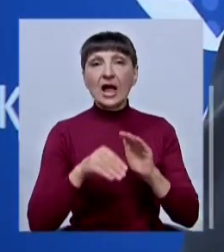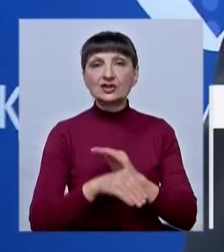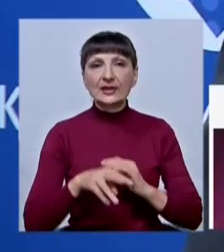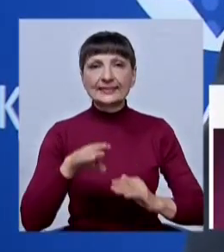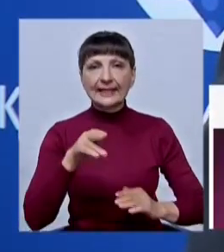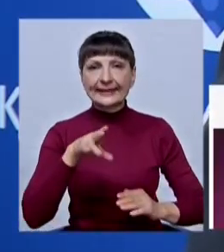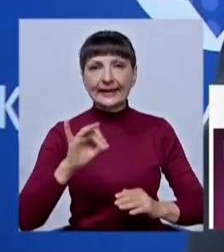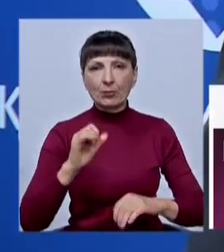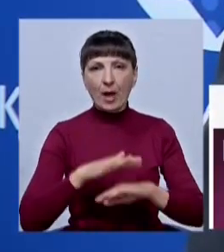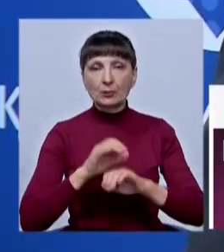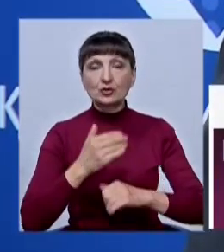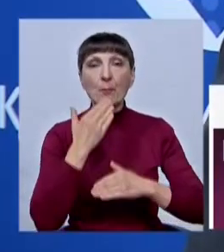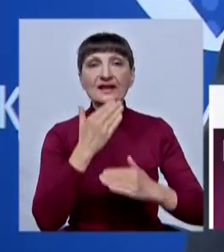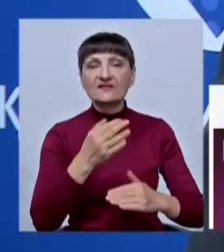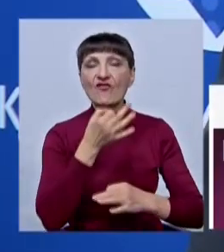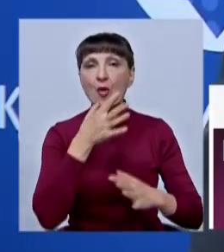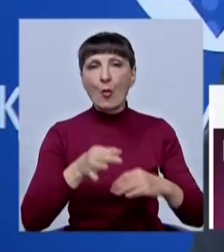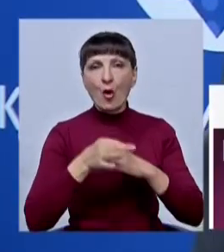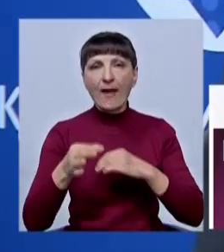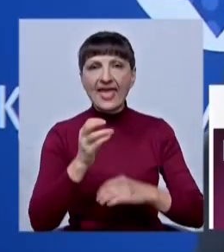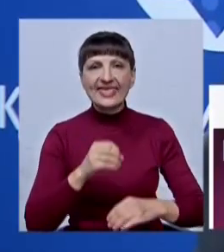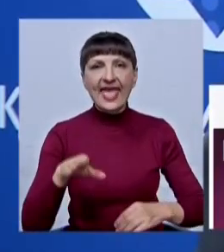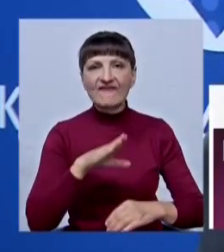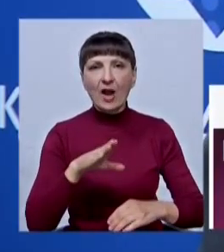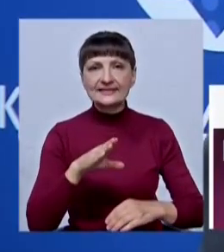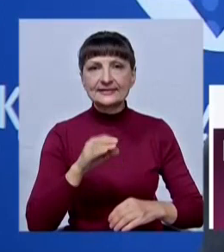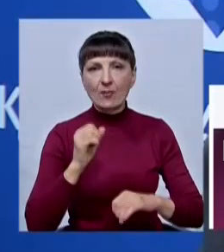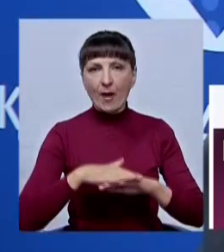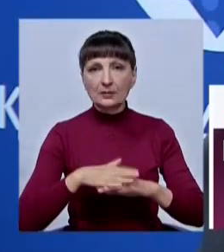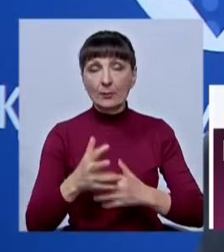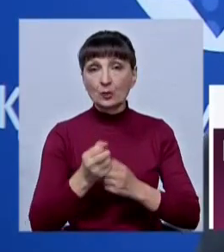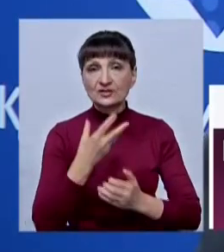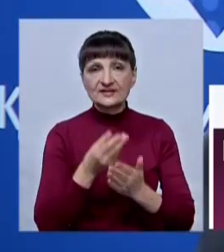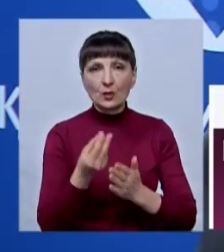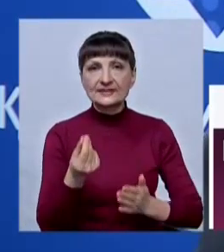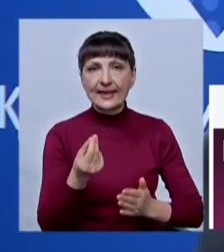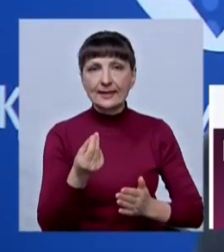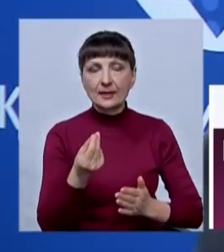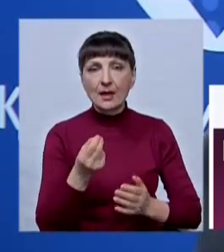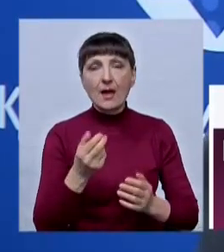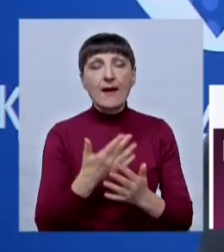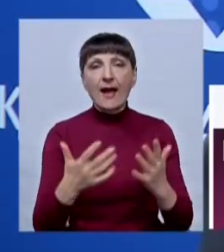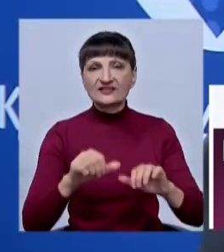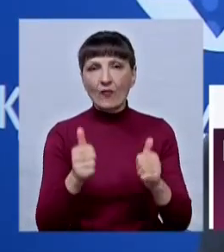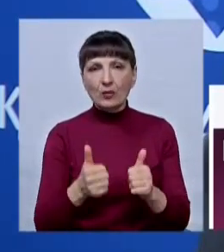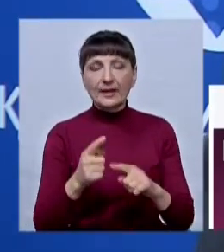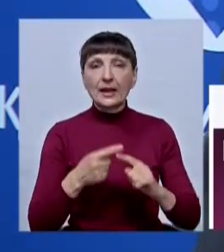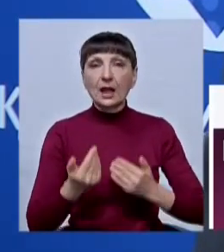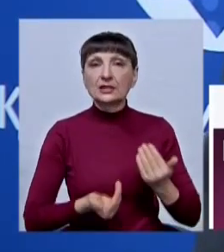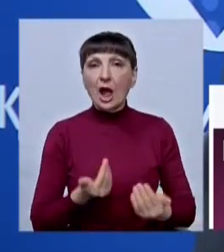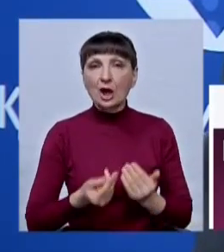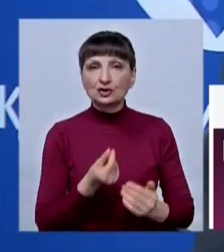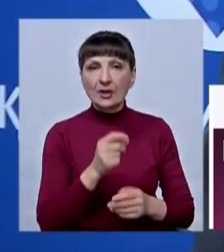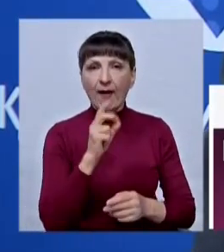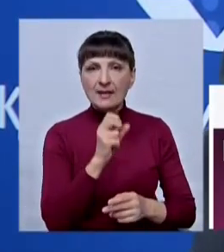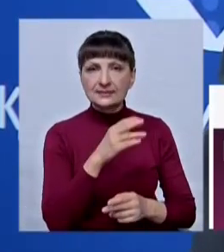могут обратиться в любое за деление в российского банка и получить свою выплату несколькими способами либо наличными в кассе банка